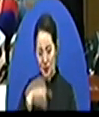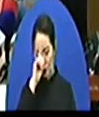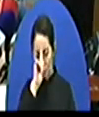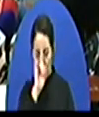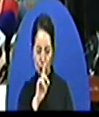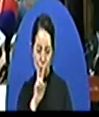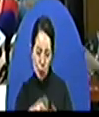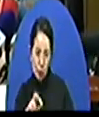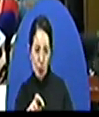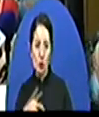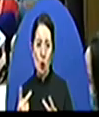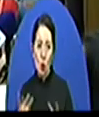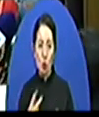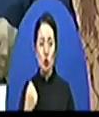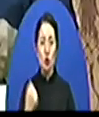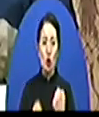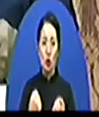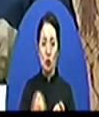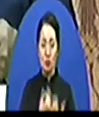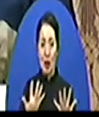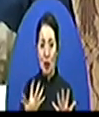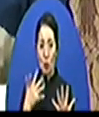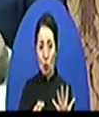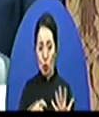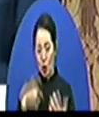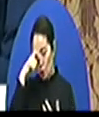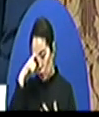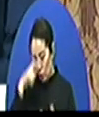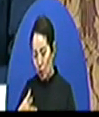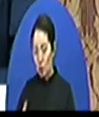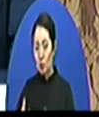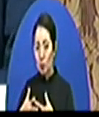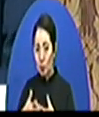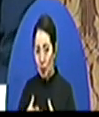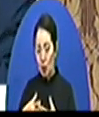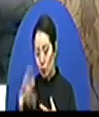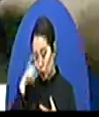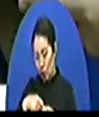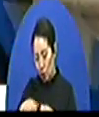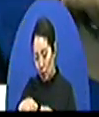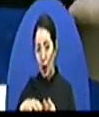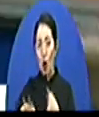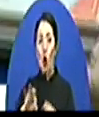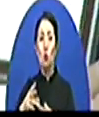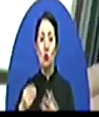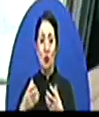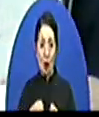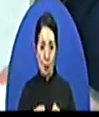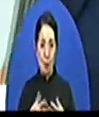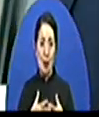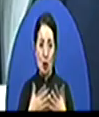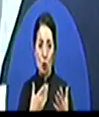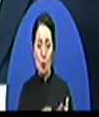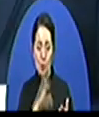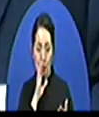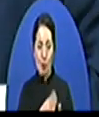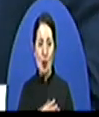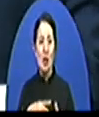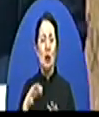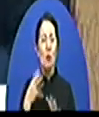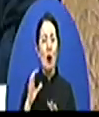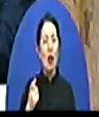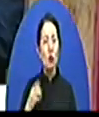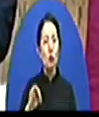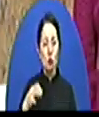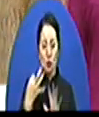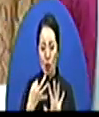судлаач, үйлчлэгч, жолооч зэрэг 10 хүн түрээслэх дүмчлэх болцолтой орон сууцтай болж байна. Халдвар төвчин судлын үндэсний төв 800 гаруй албан